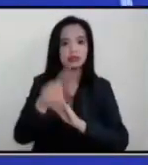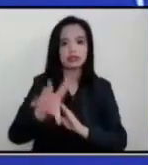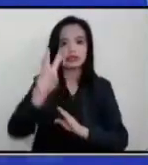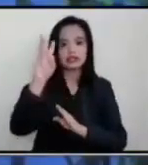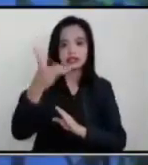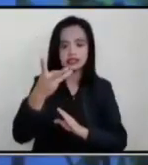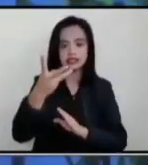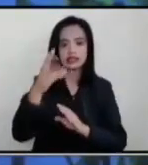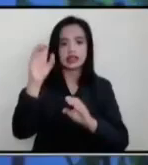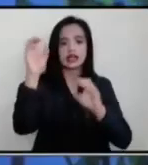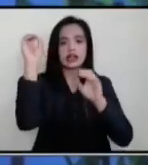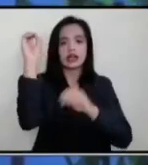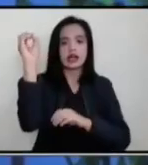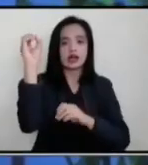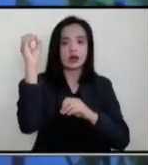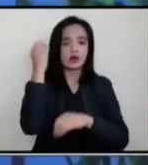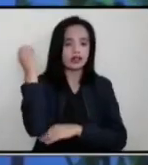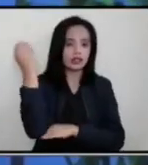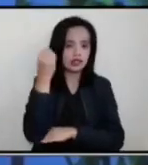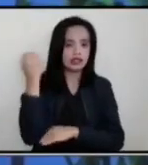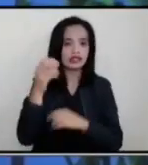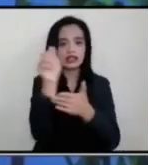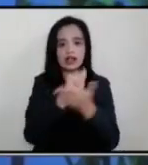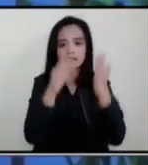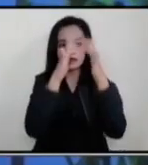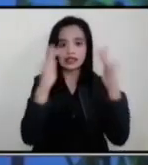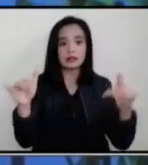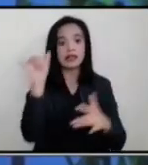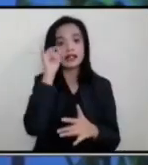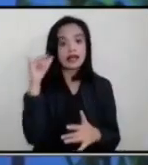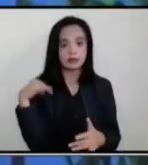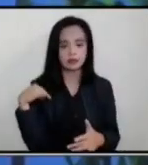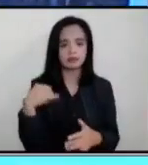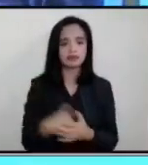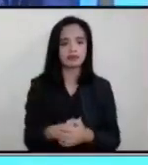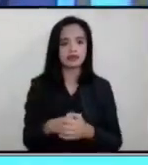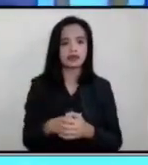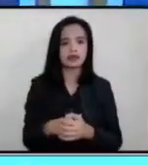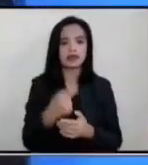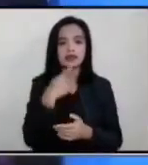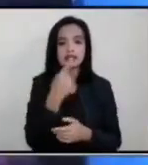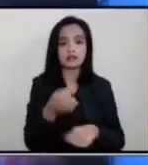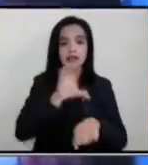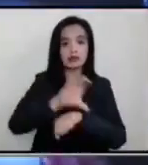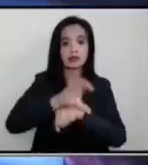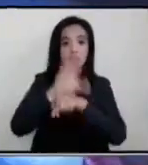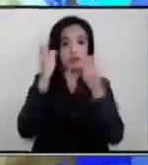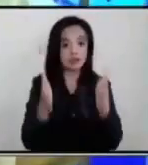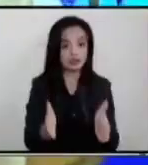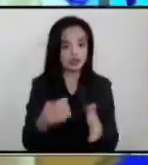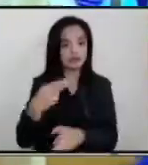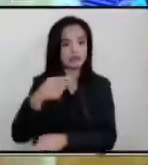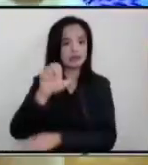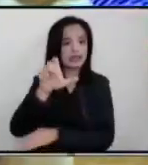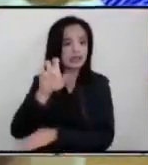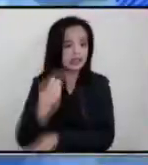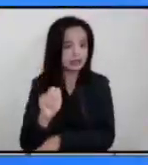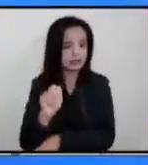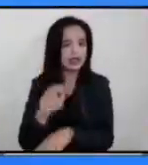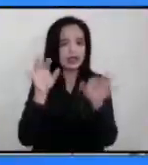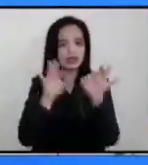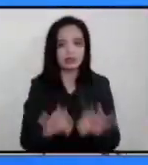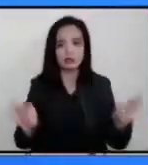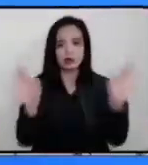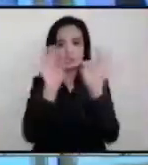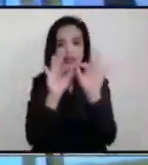Festival kahapon. Ayon naman sa consultant ng exhibit na si Helen Mirasol, napakahalaga na magkaroon ng ganitong selebrasyon